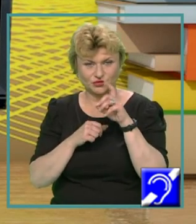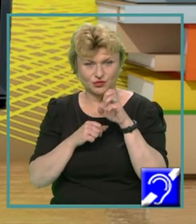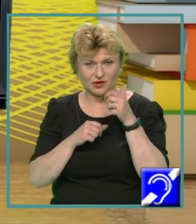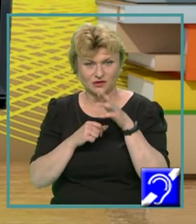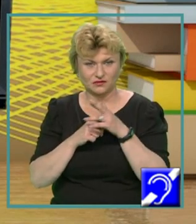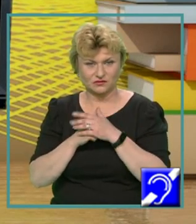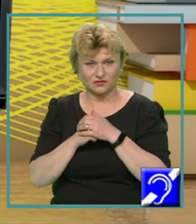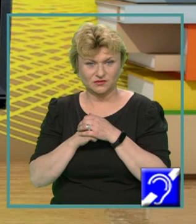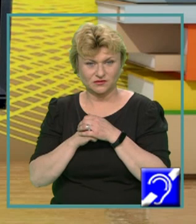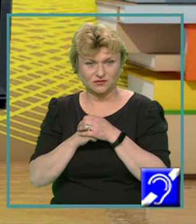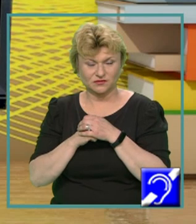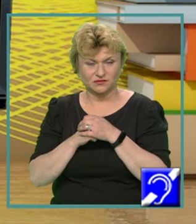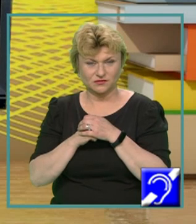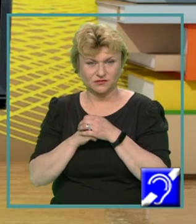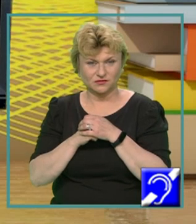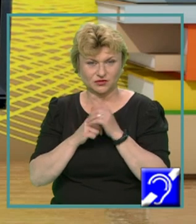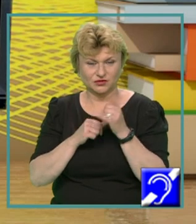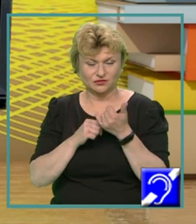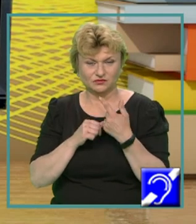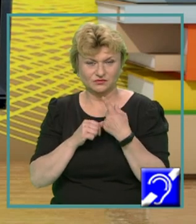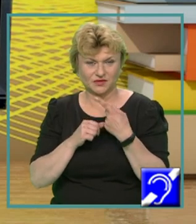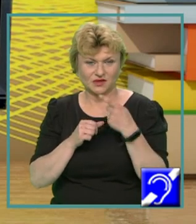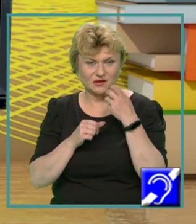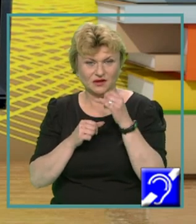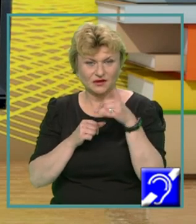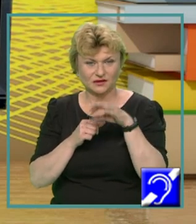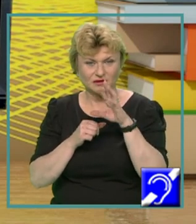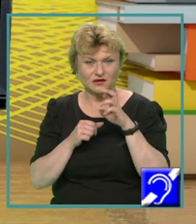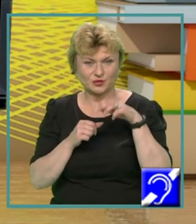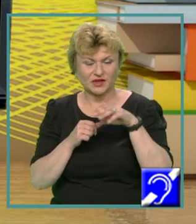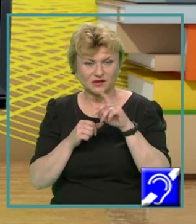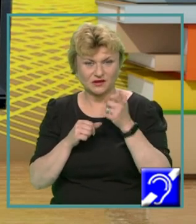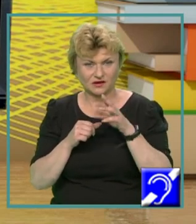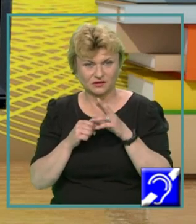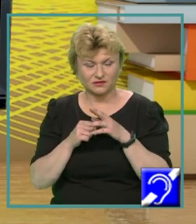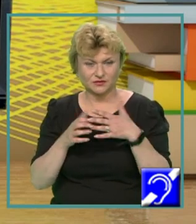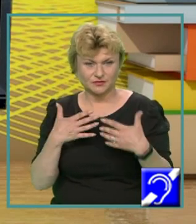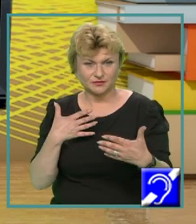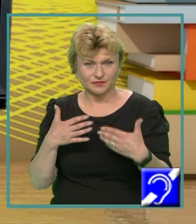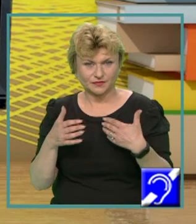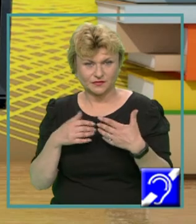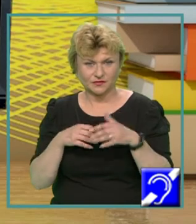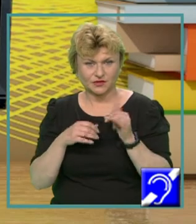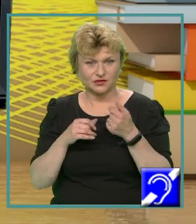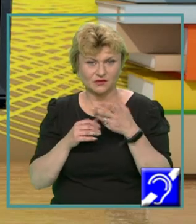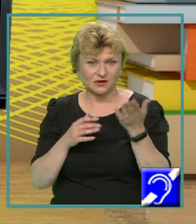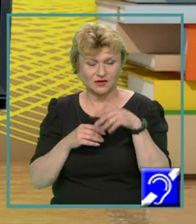să explicăm de ce leziuni la nivelul segmentului intermediar al analizatorului auditiv afectează funcția de auz. Haideți să